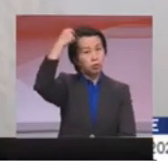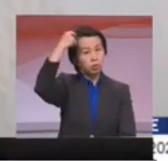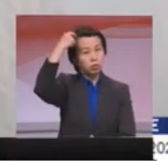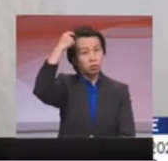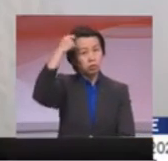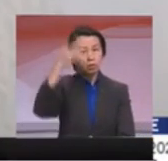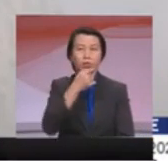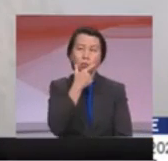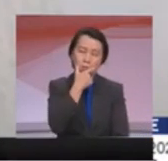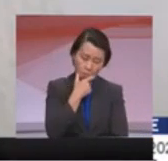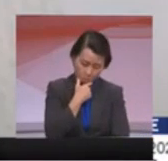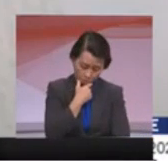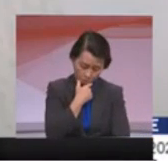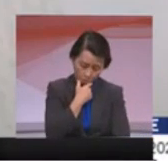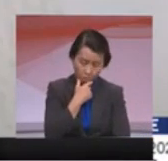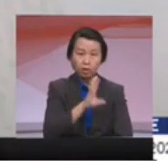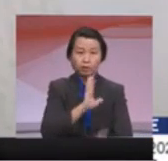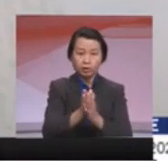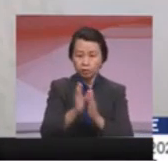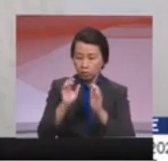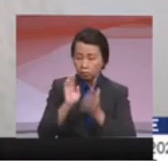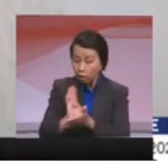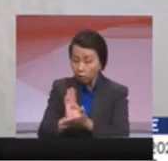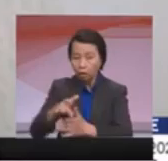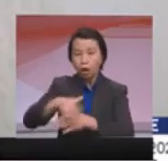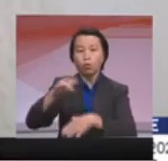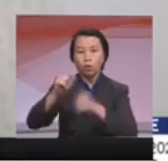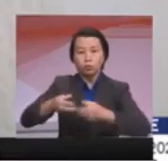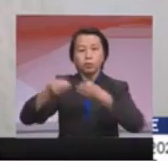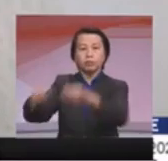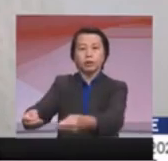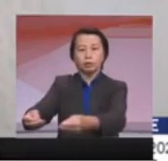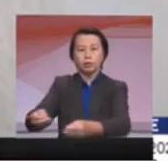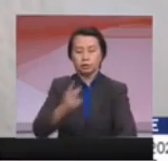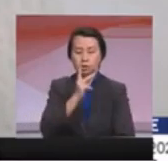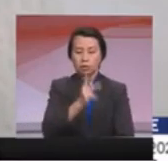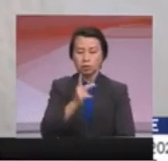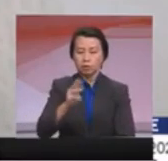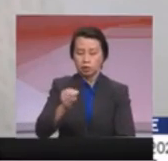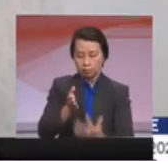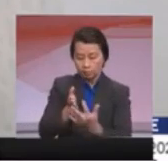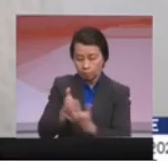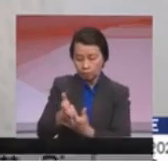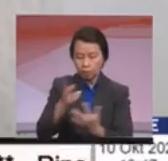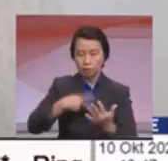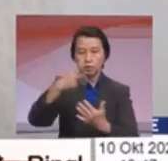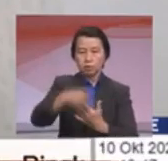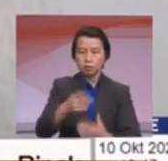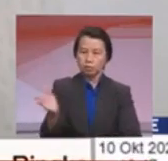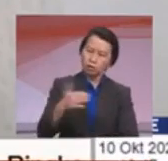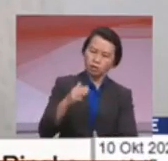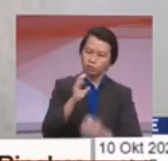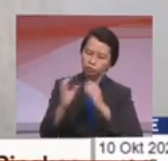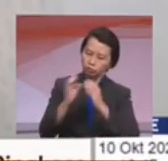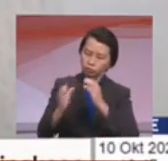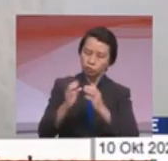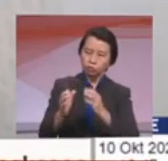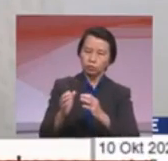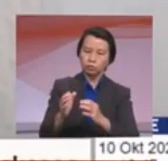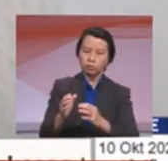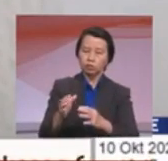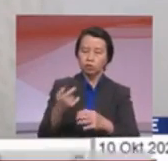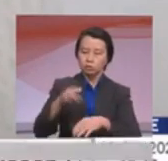dan kemurungan agar bantuan awal dapat diberikan. Kementerian Kesihatan melalui program Let's Talk Minda